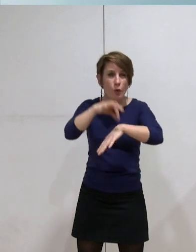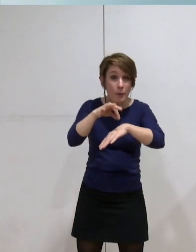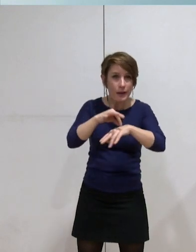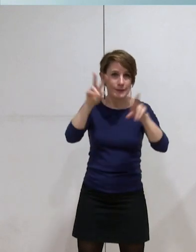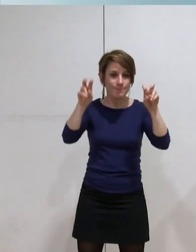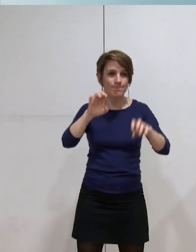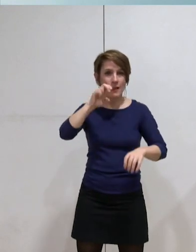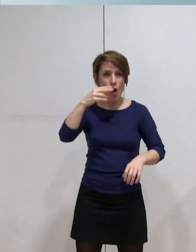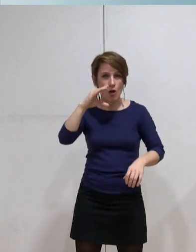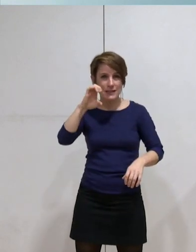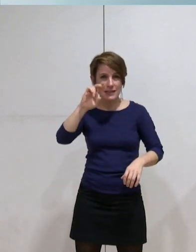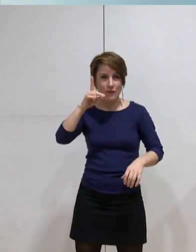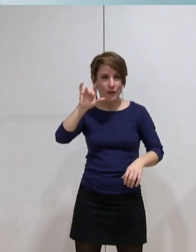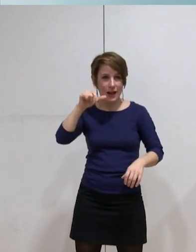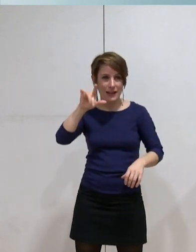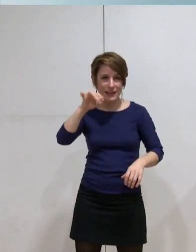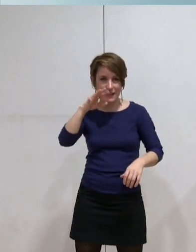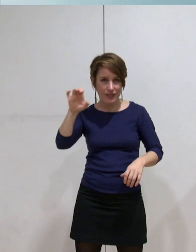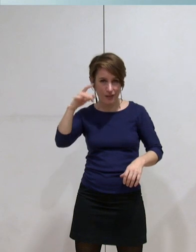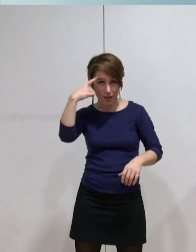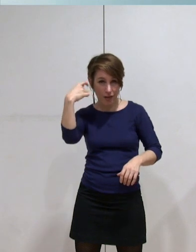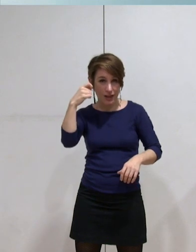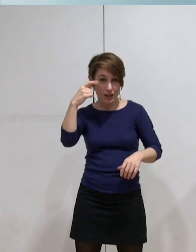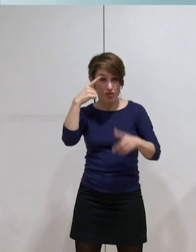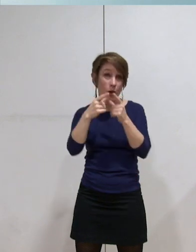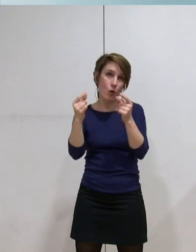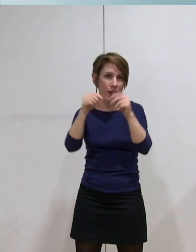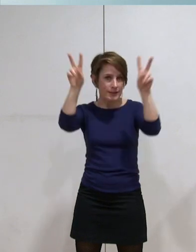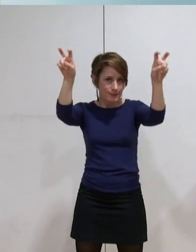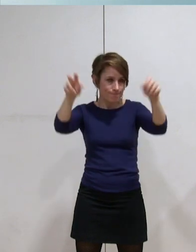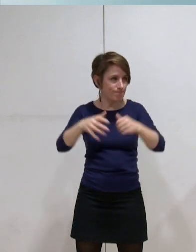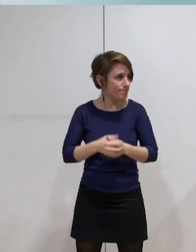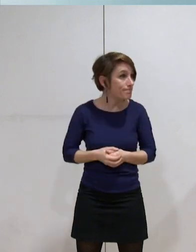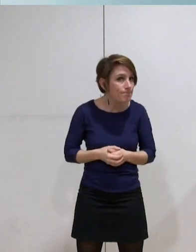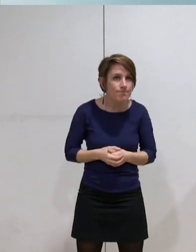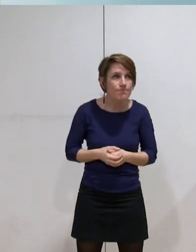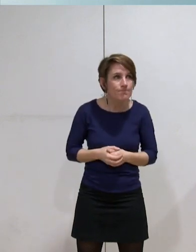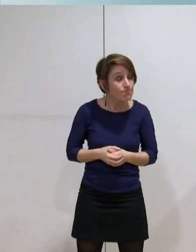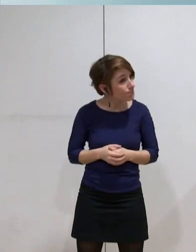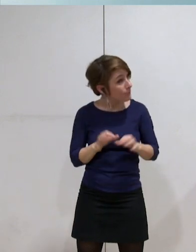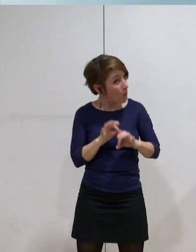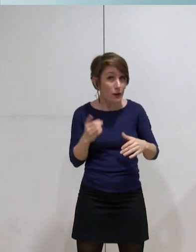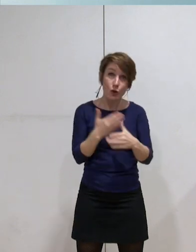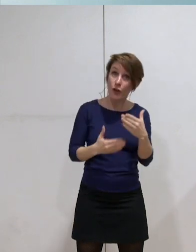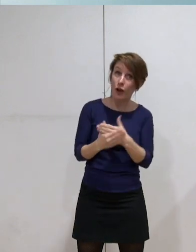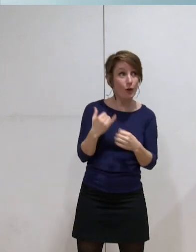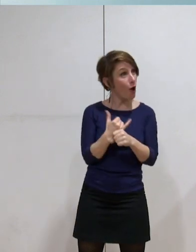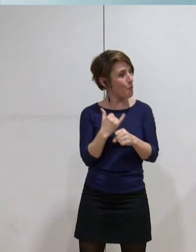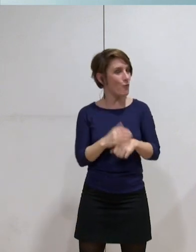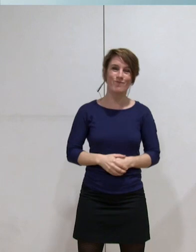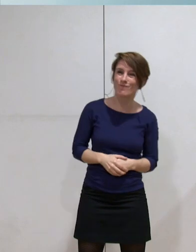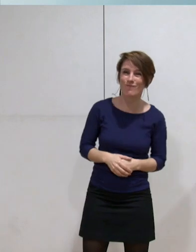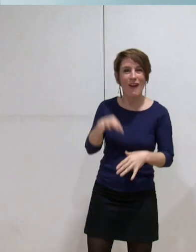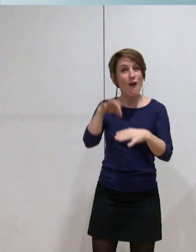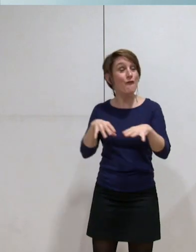l'encéphalite japonaise japonaise pas de prise de parole je suis surpris qui ne prend pas part au